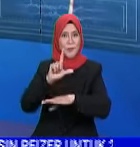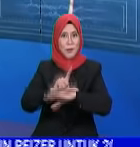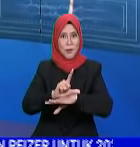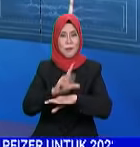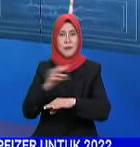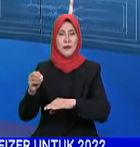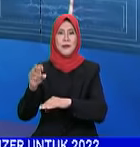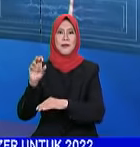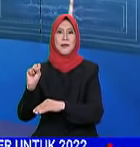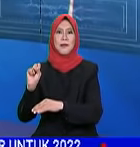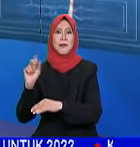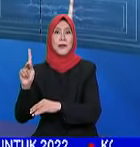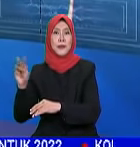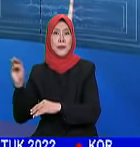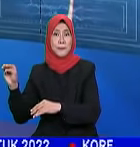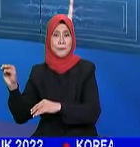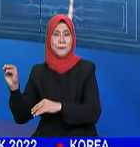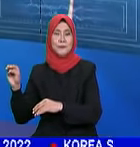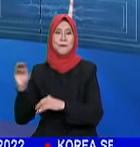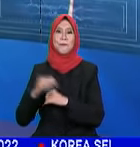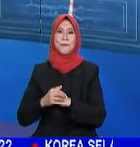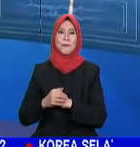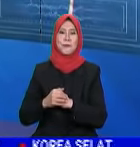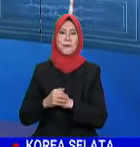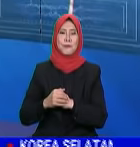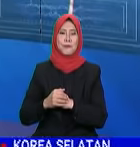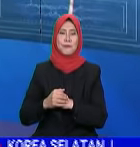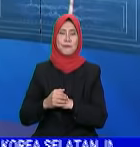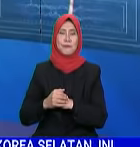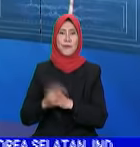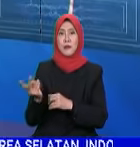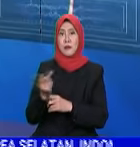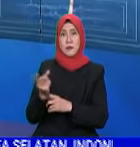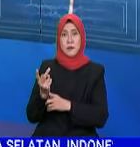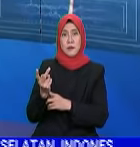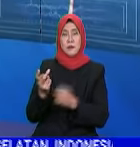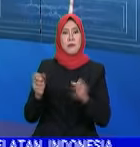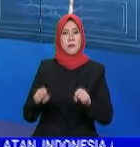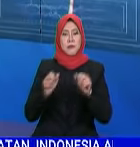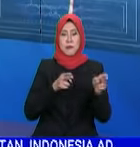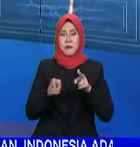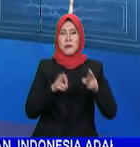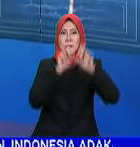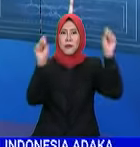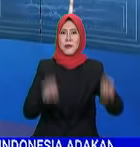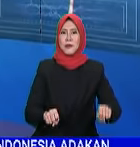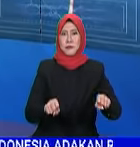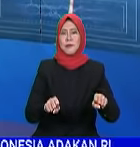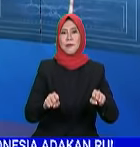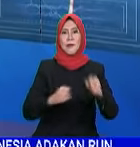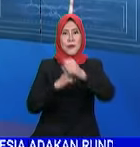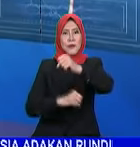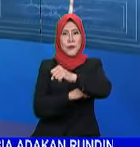dan Suruhanjaya Komunikasi dan Multimedia Malaysia SKMM. Ia bagi pelaksanaan sistem pengurusan permit